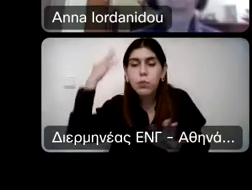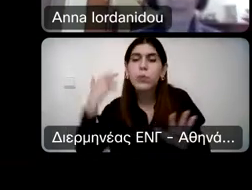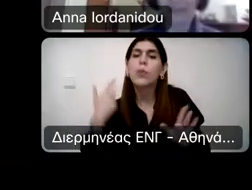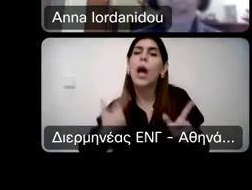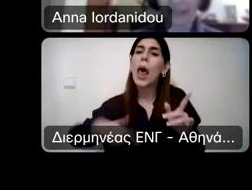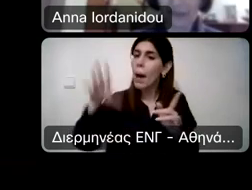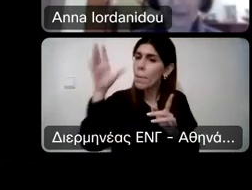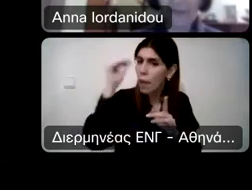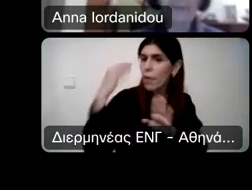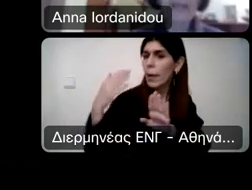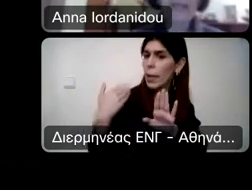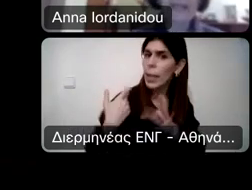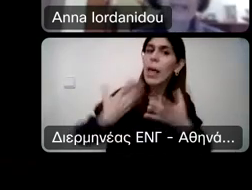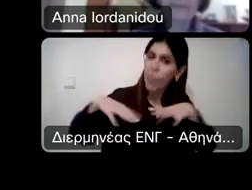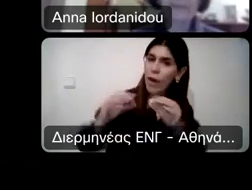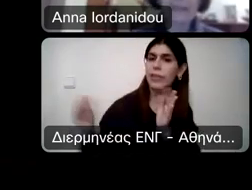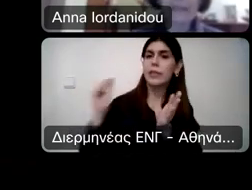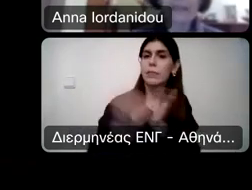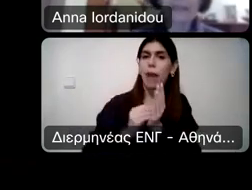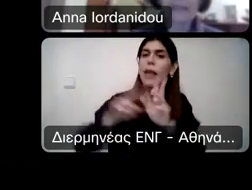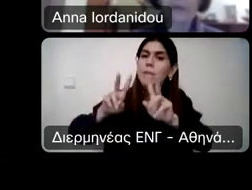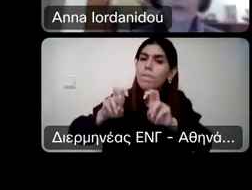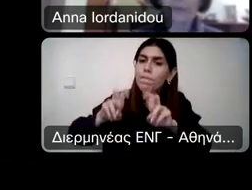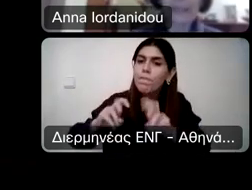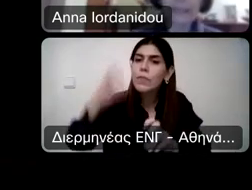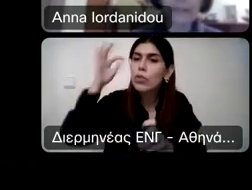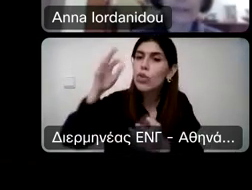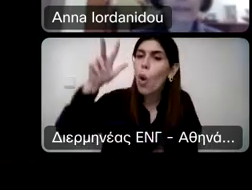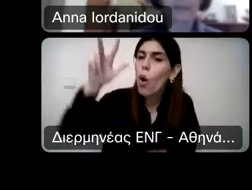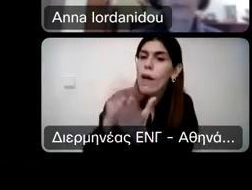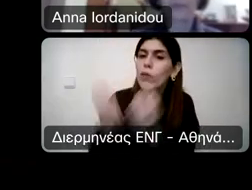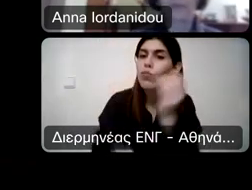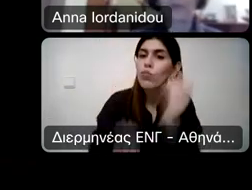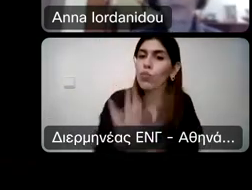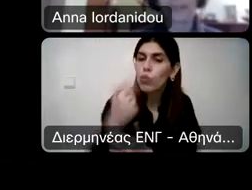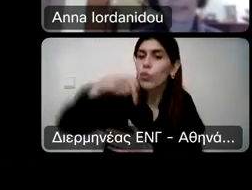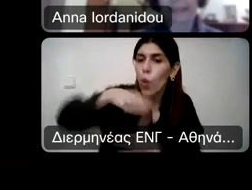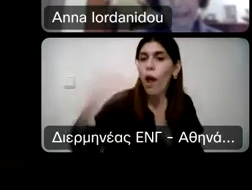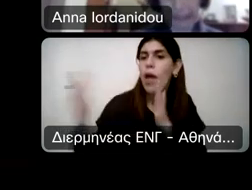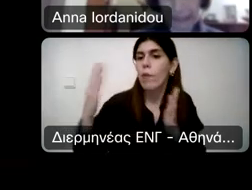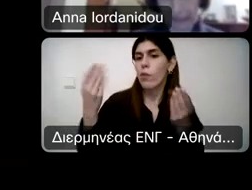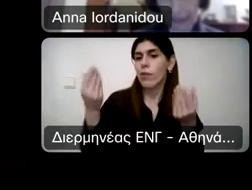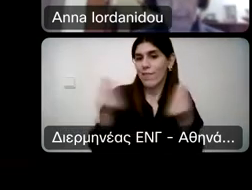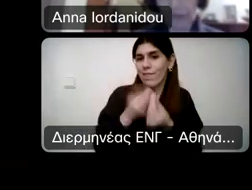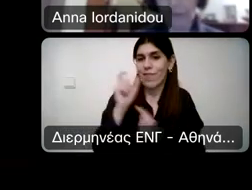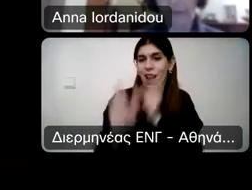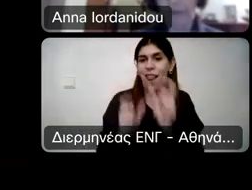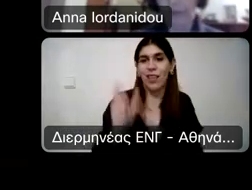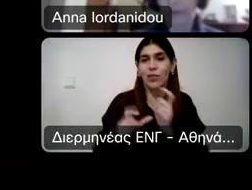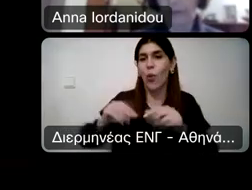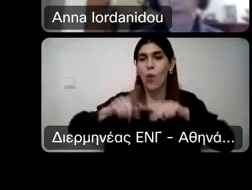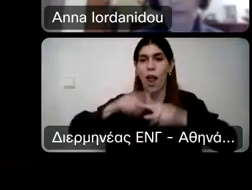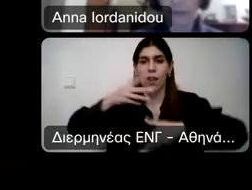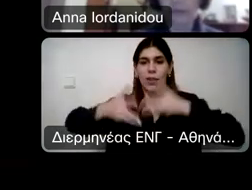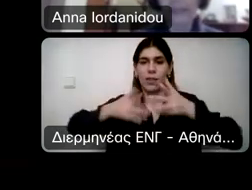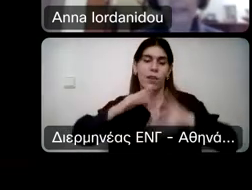είμαστε πολύ ευτυχείς γι' αυτό. Και η κωδικοποίηση, που η καταγραφή των